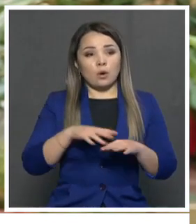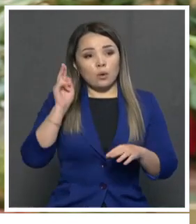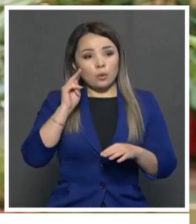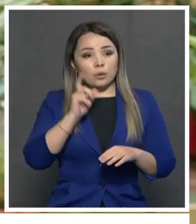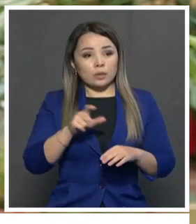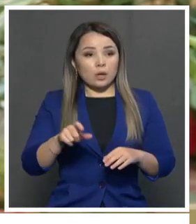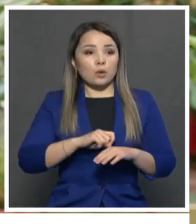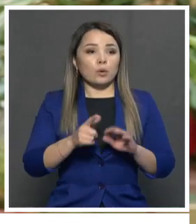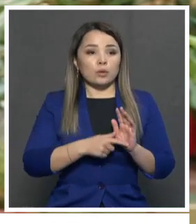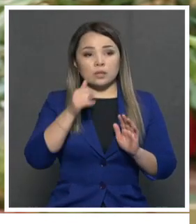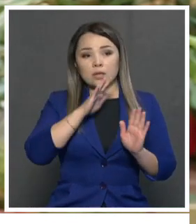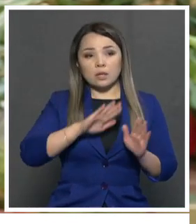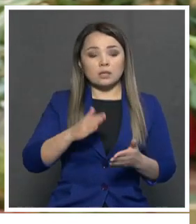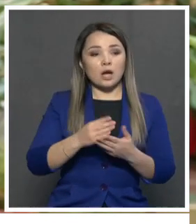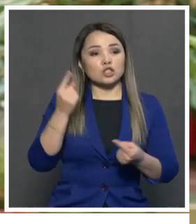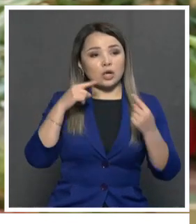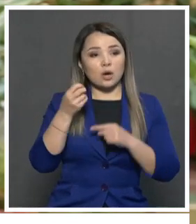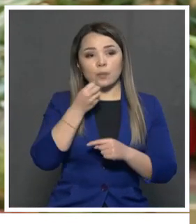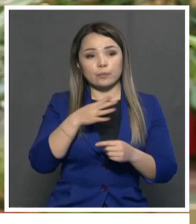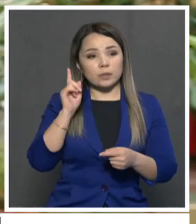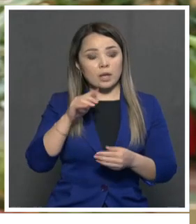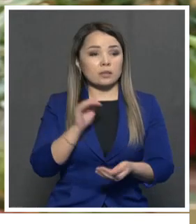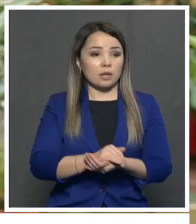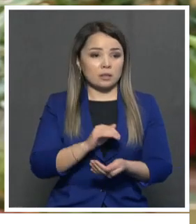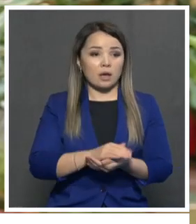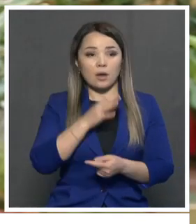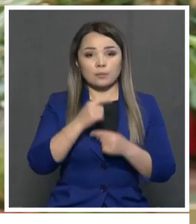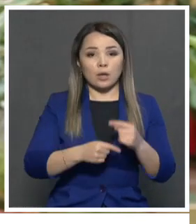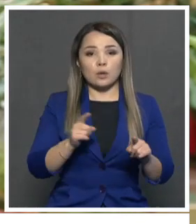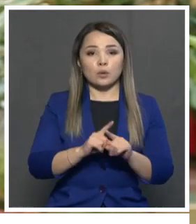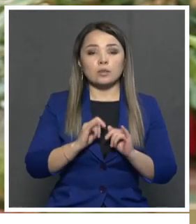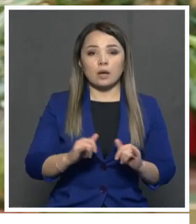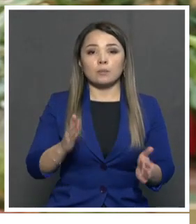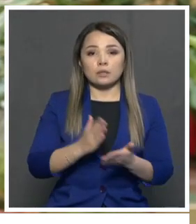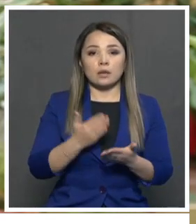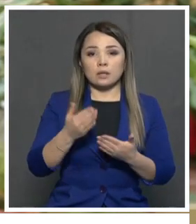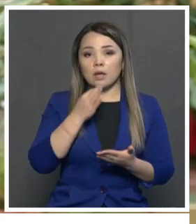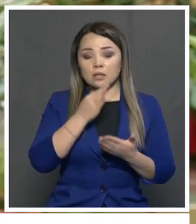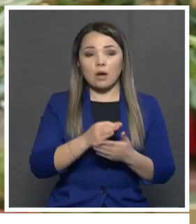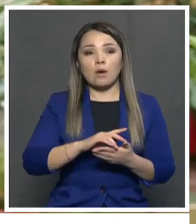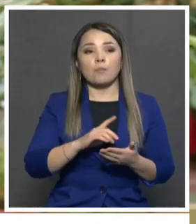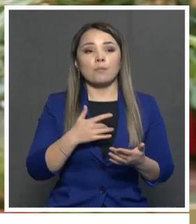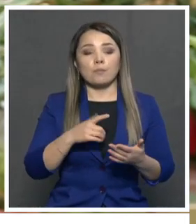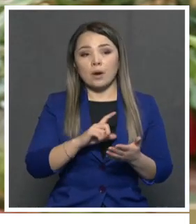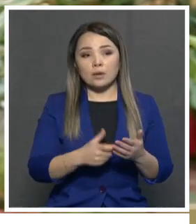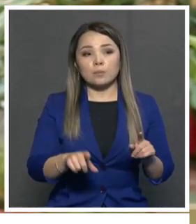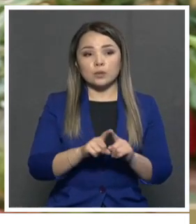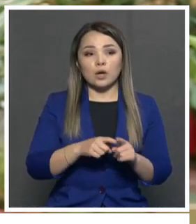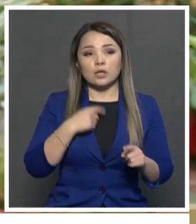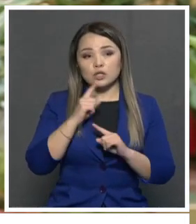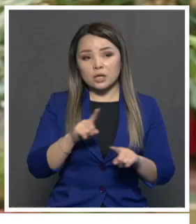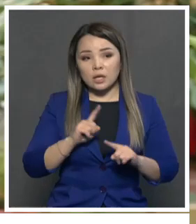17 жылдан кейін жазылған шармашылымен жақсы таныс. Кеңес заманда жыраулық дәстүрді дамытты. Лиро-эпикалық поэмалар жанрына да ерекше мән